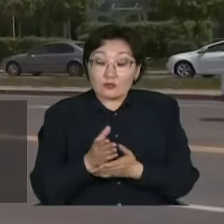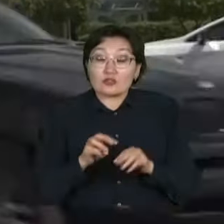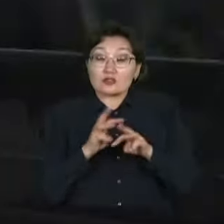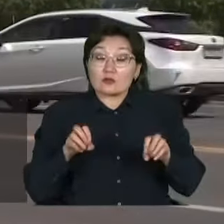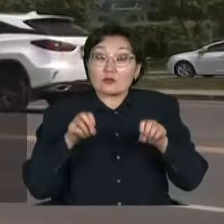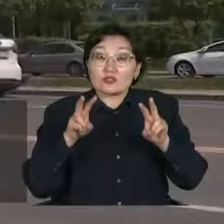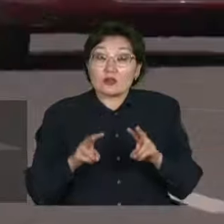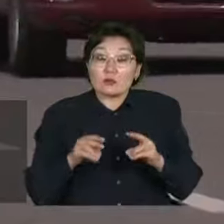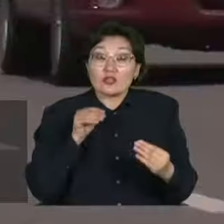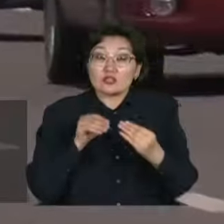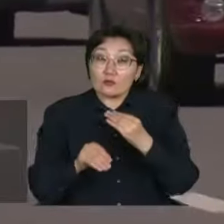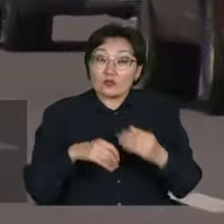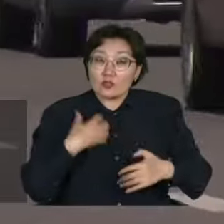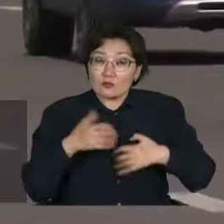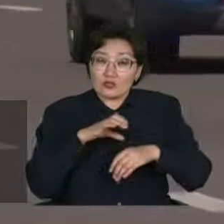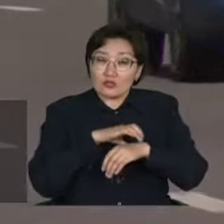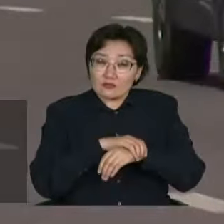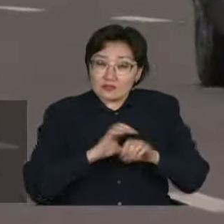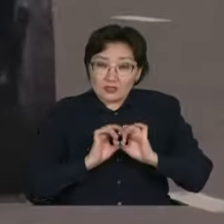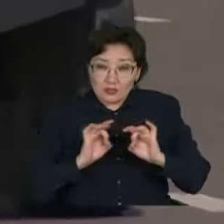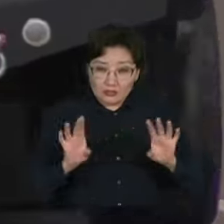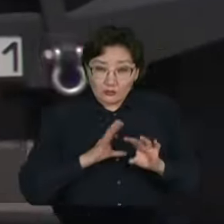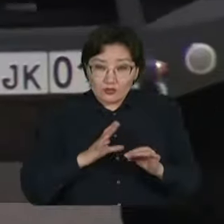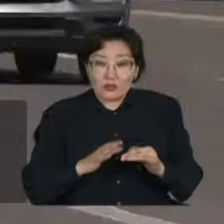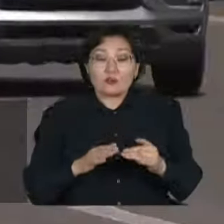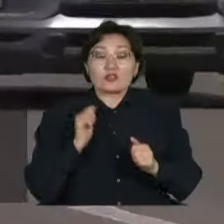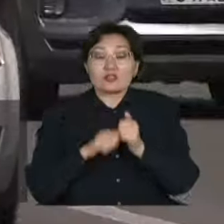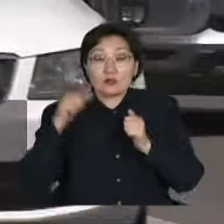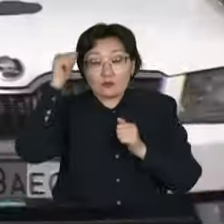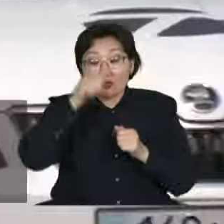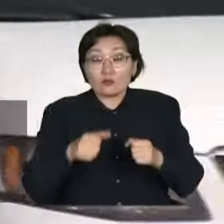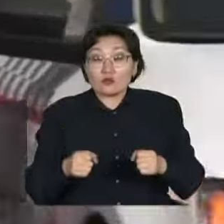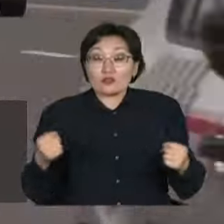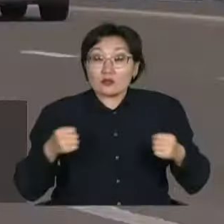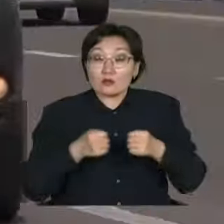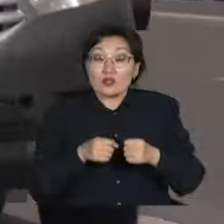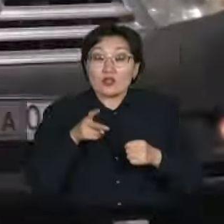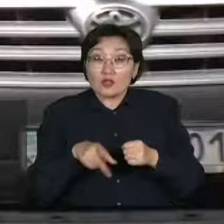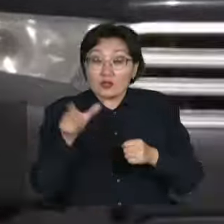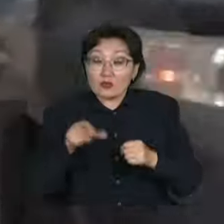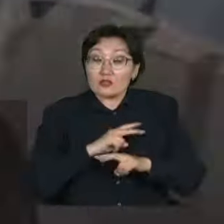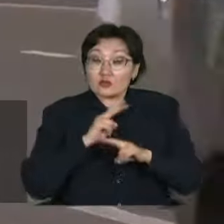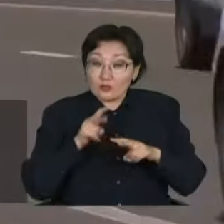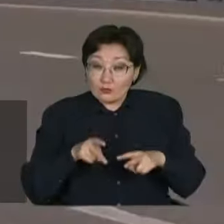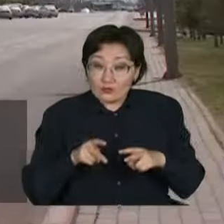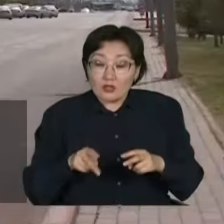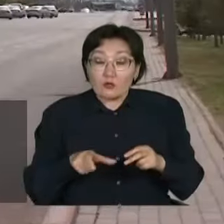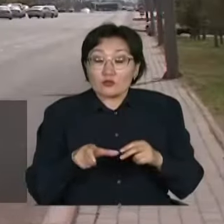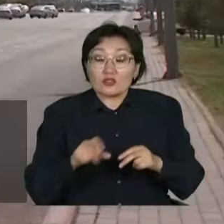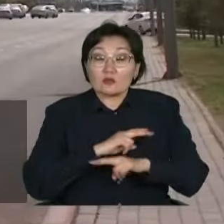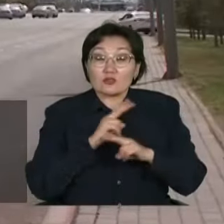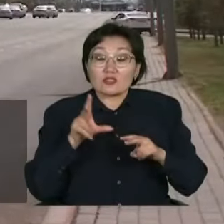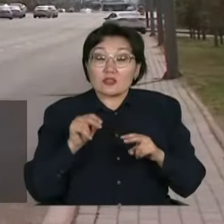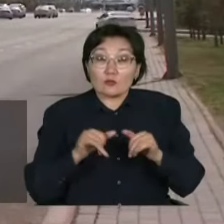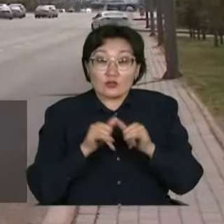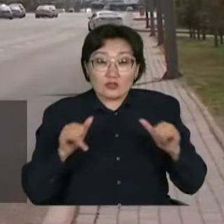жол қозғалысындағы жантүршігерлік деректерді бөлісе кетті. Елде жыл сайын көлік апатынан 2000 адамның өмірі қиылады екен. Қара жолдағы қаза көбейді.